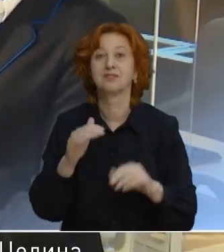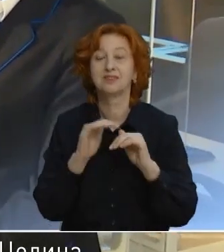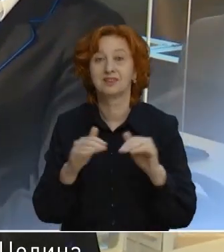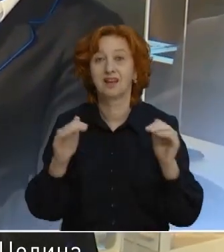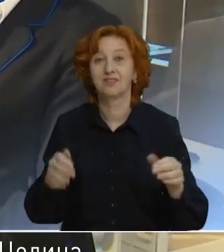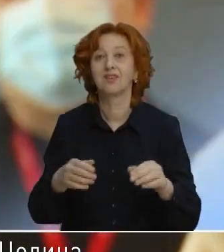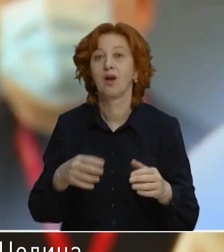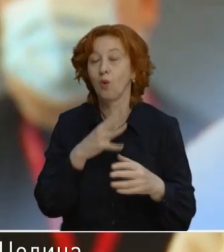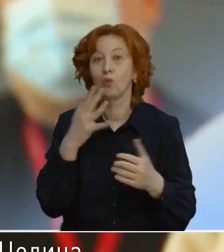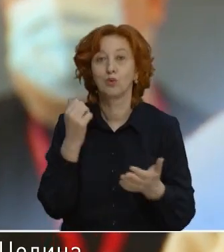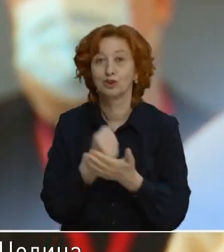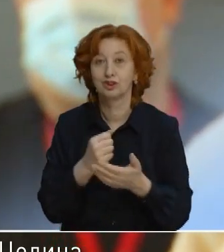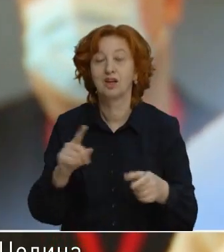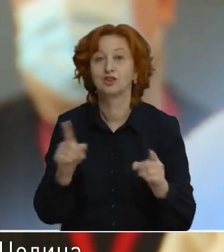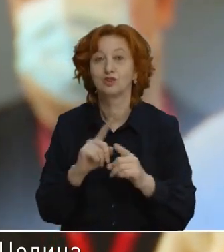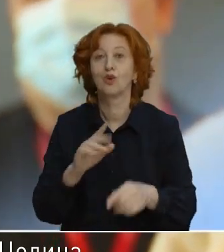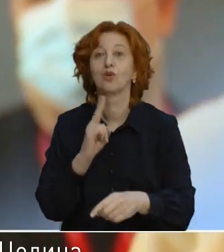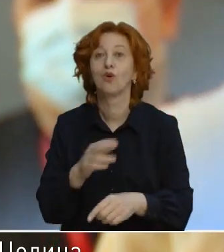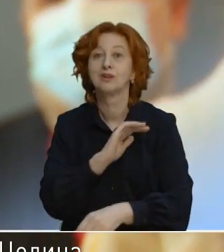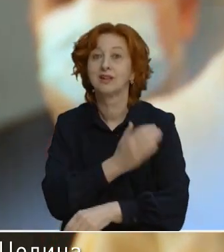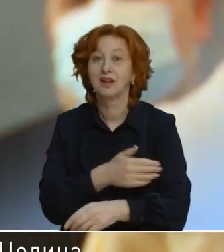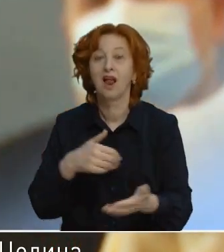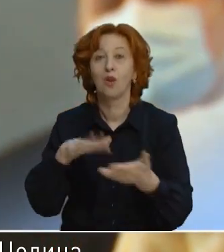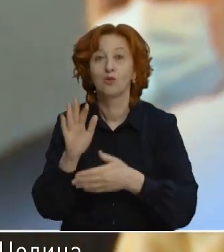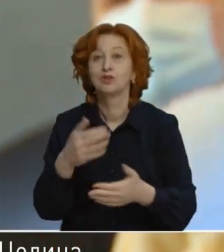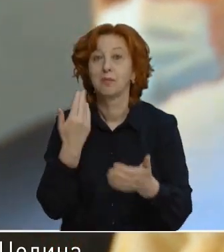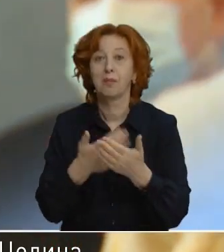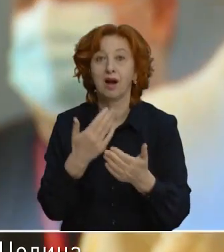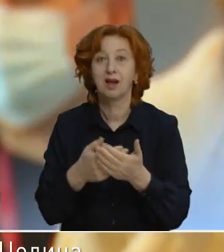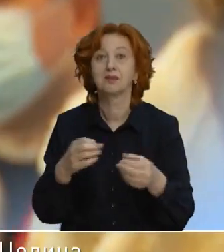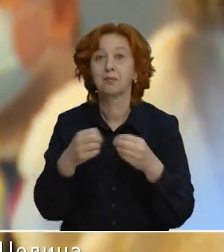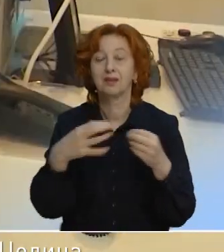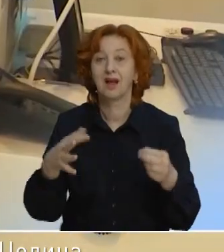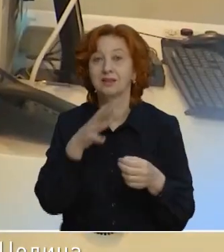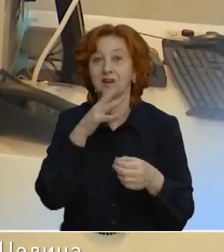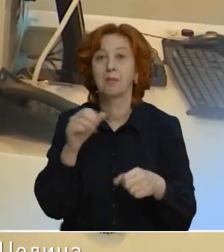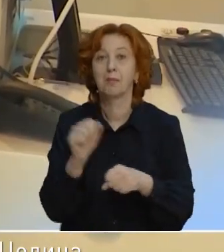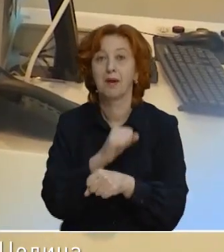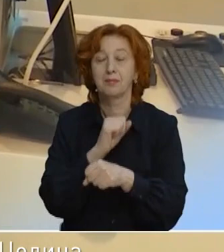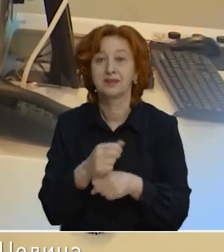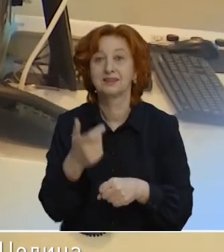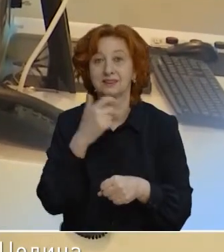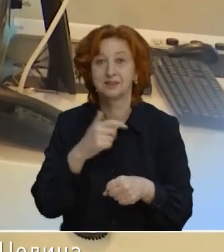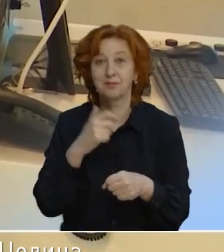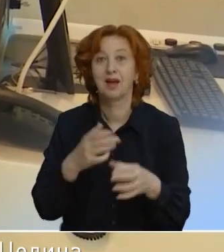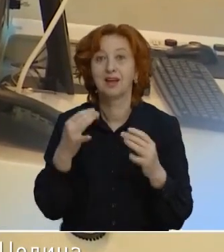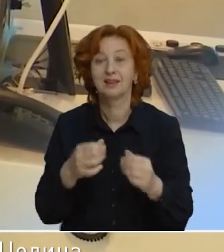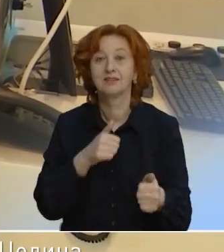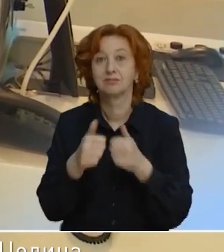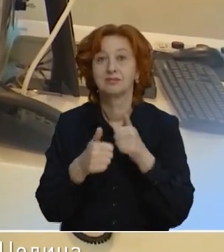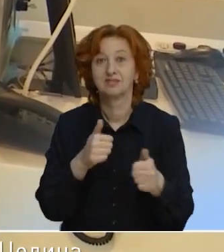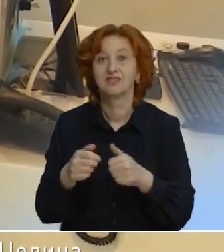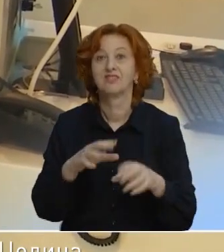Если точнее, то с 5 лет. Тогда он впервые попал на борт, а в 15 лет победив в федеральном конкурсе «Большая